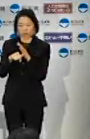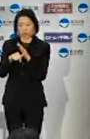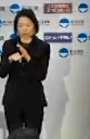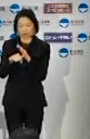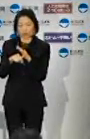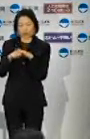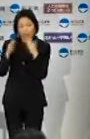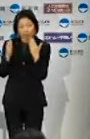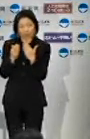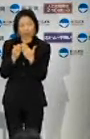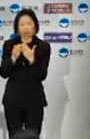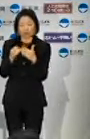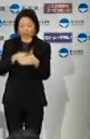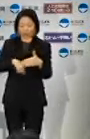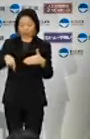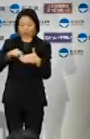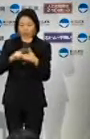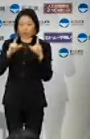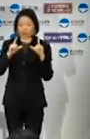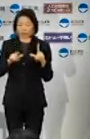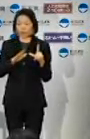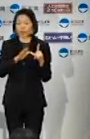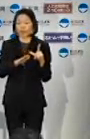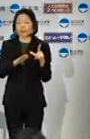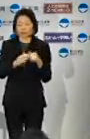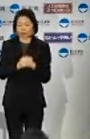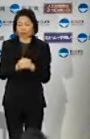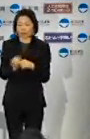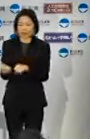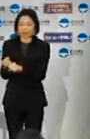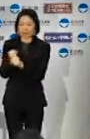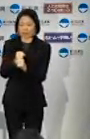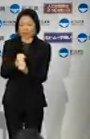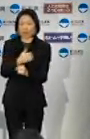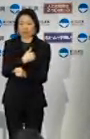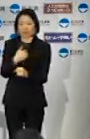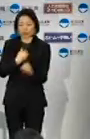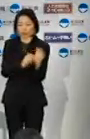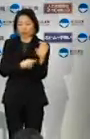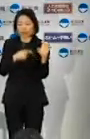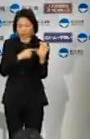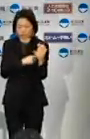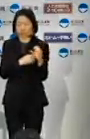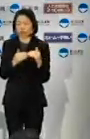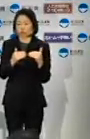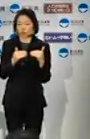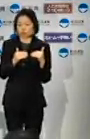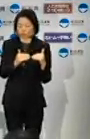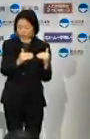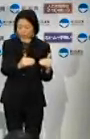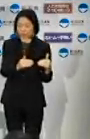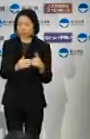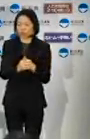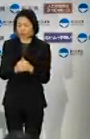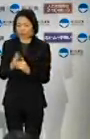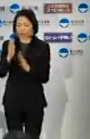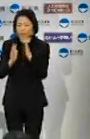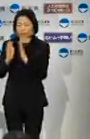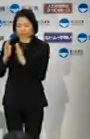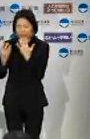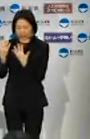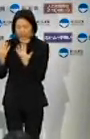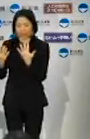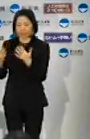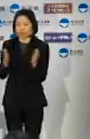みたいなのが出てきて、はい、まあ、大体その再生可能エネルギーの導入促進ですとか、まあ、森林整備ですとか、まあ、人づ